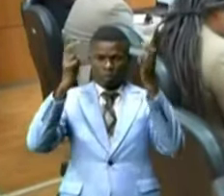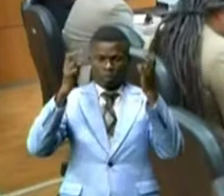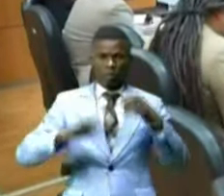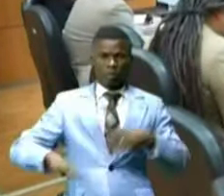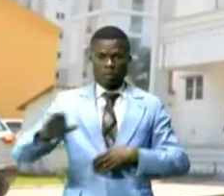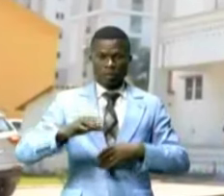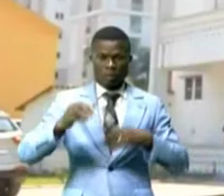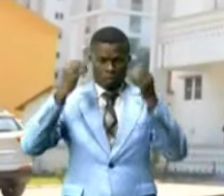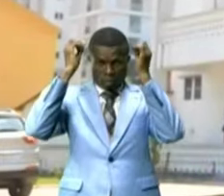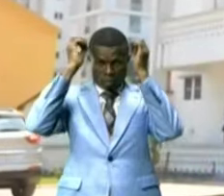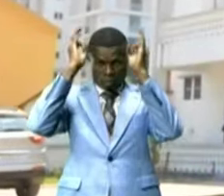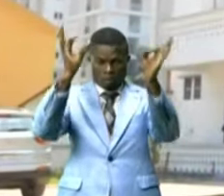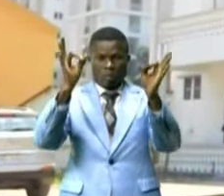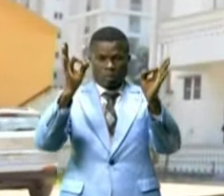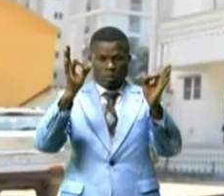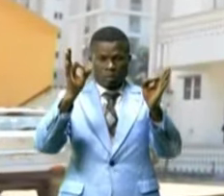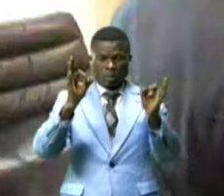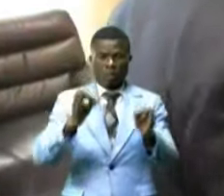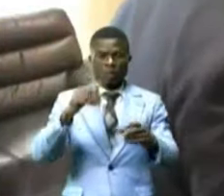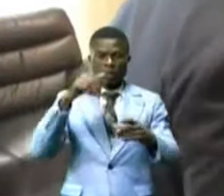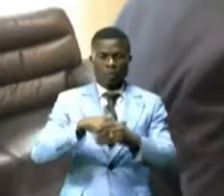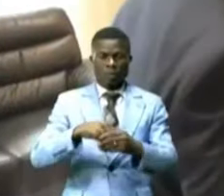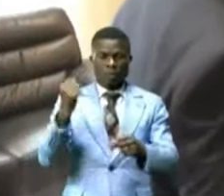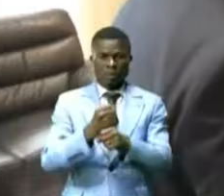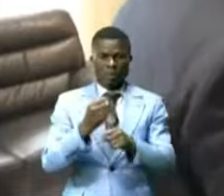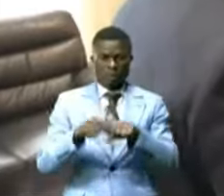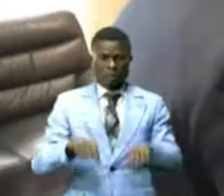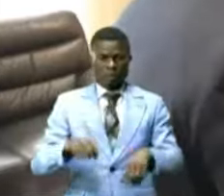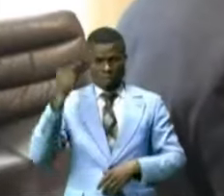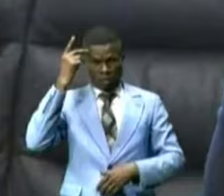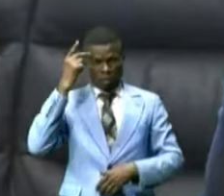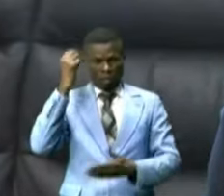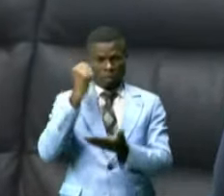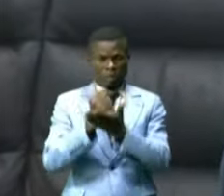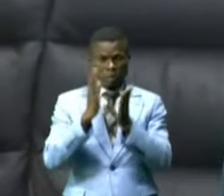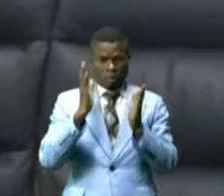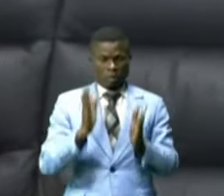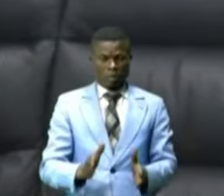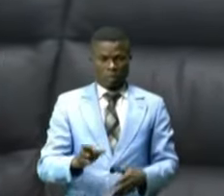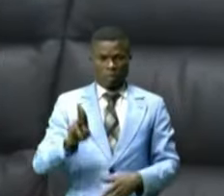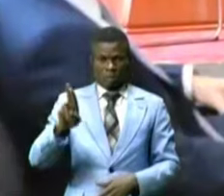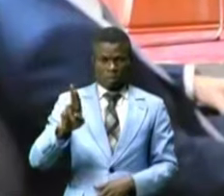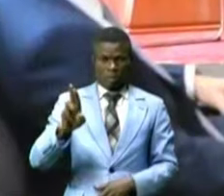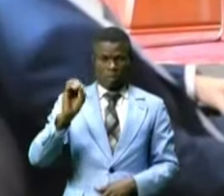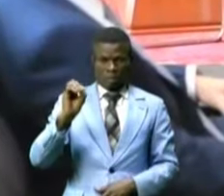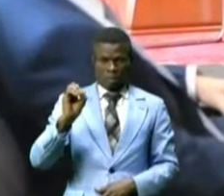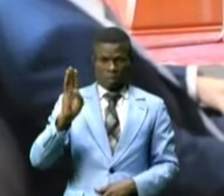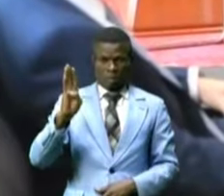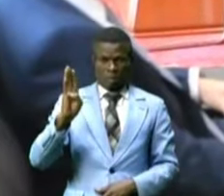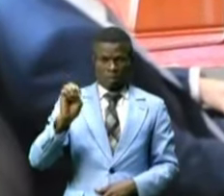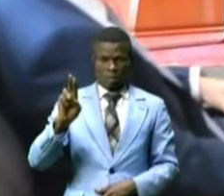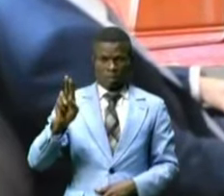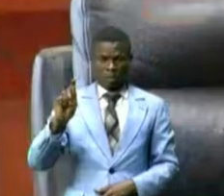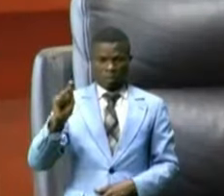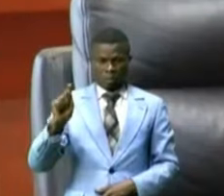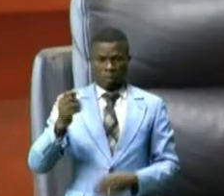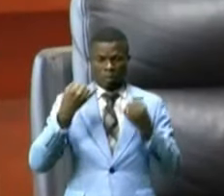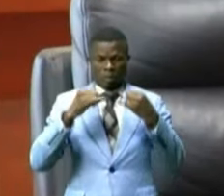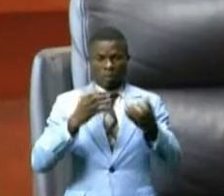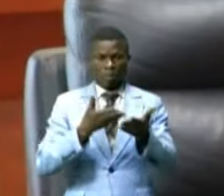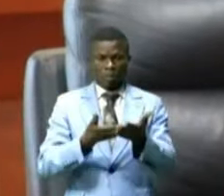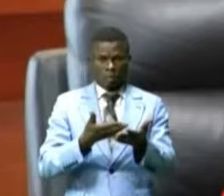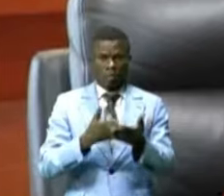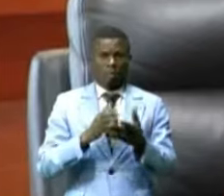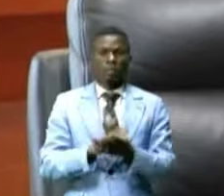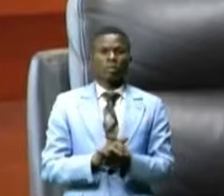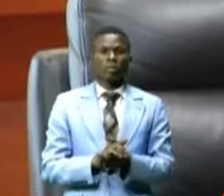du répondant. Au cours de cette séance de travail à Kinshasa, son ambassadeur Roberto Parente a fait des annonces. C'est une visite de